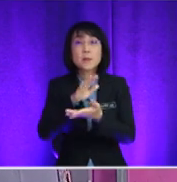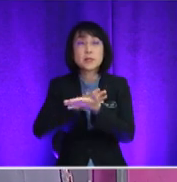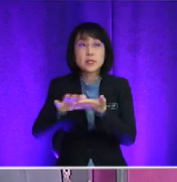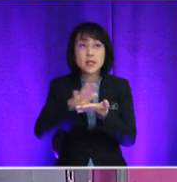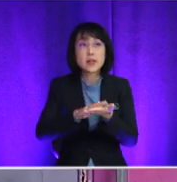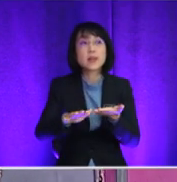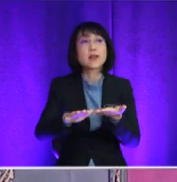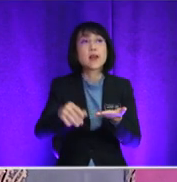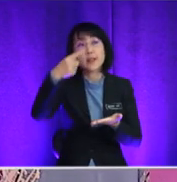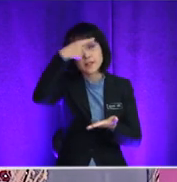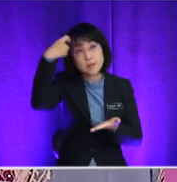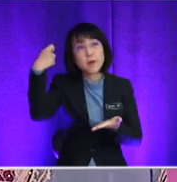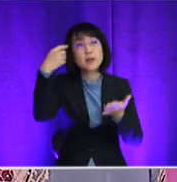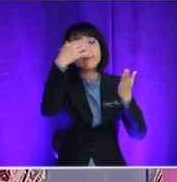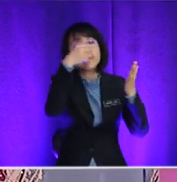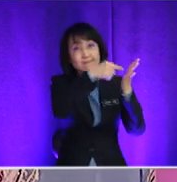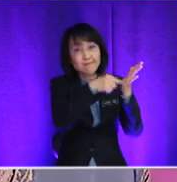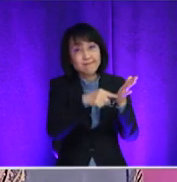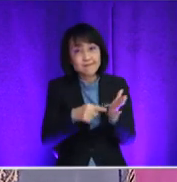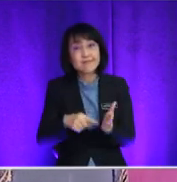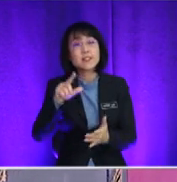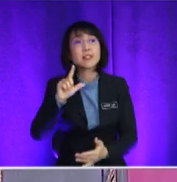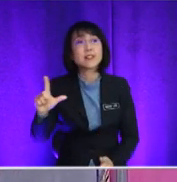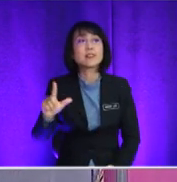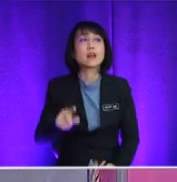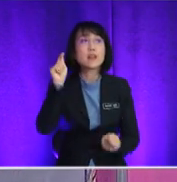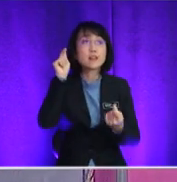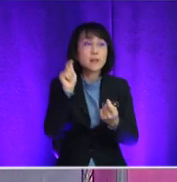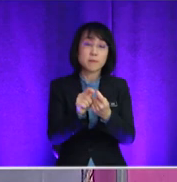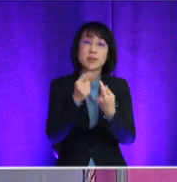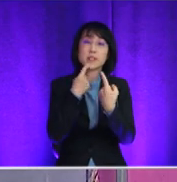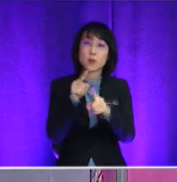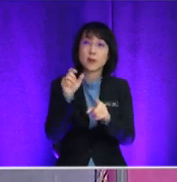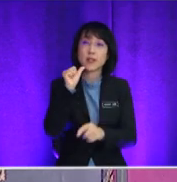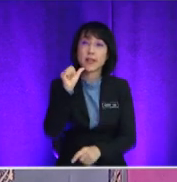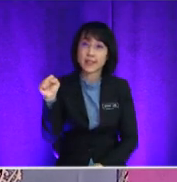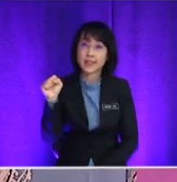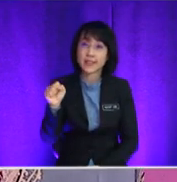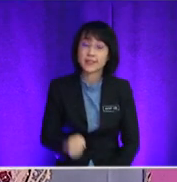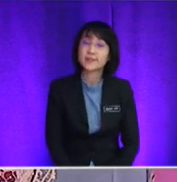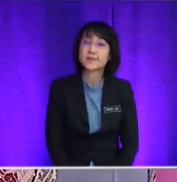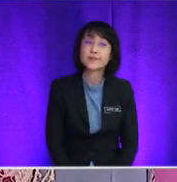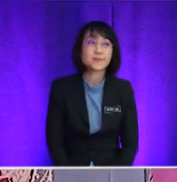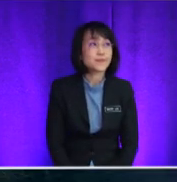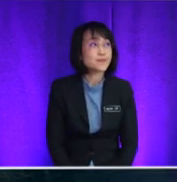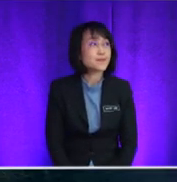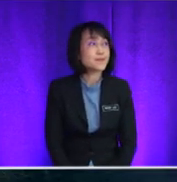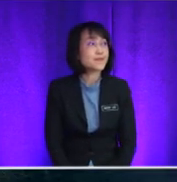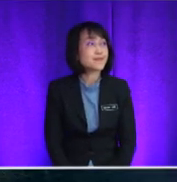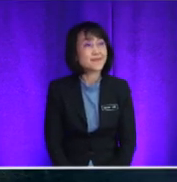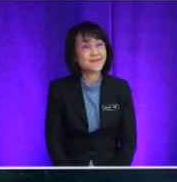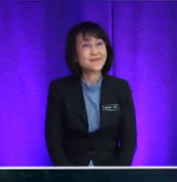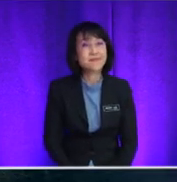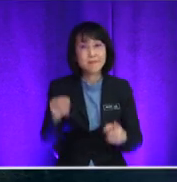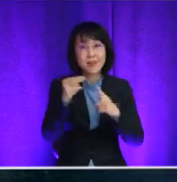inilah jawaban dia dan memang tepat jawabannya sebagai tadi so Inilah dia ya Jadi kalau digemarkan